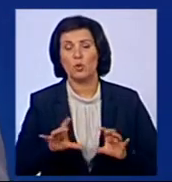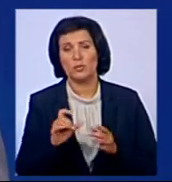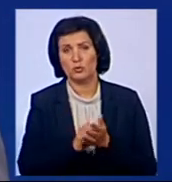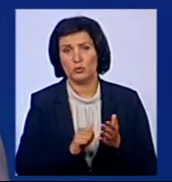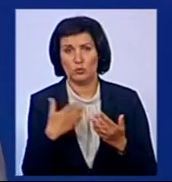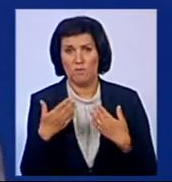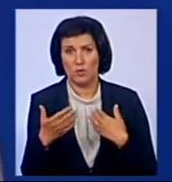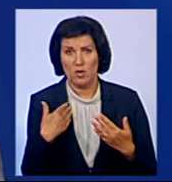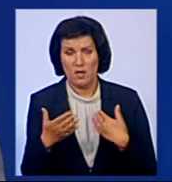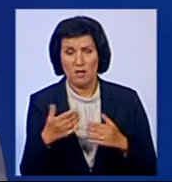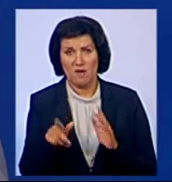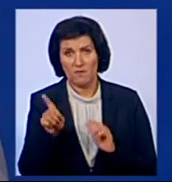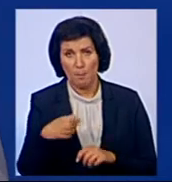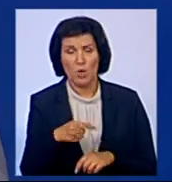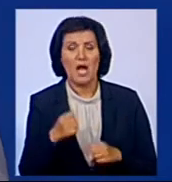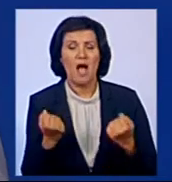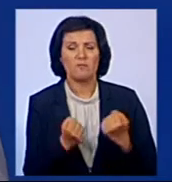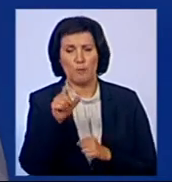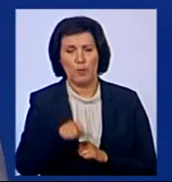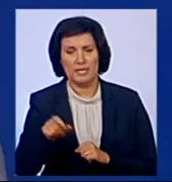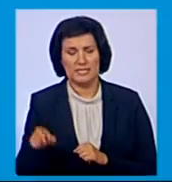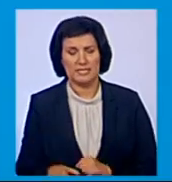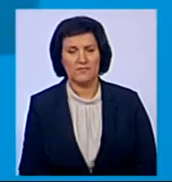вимог автомобілістів. Ось що вона розповіла.